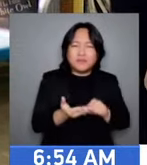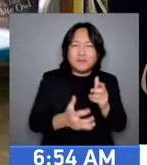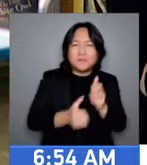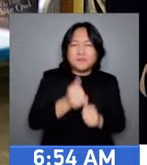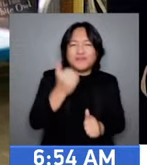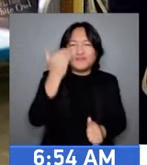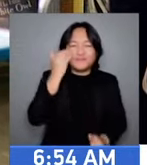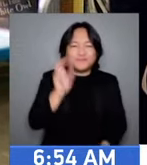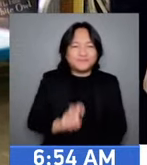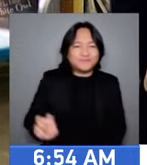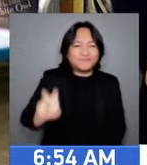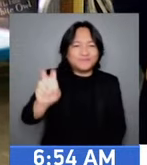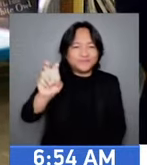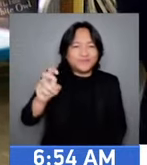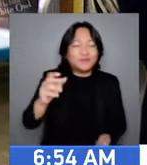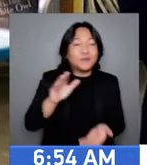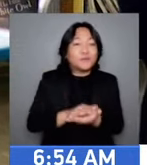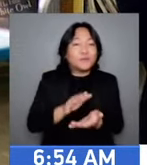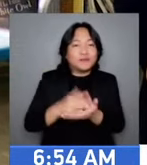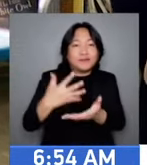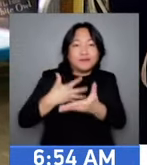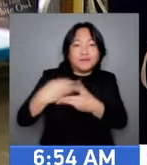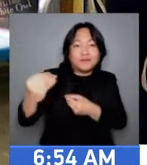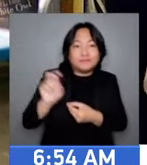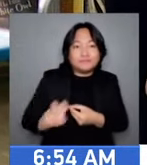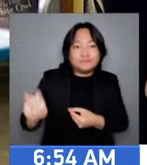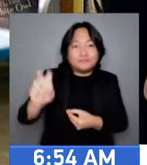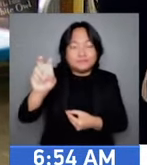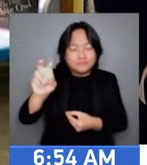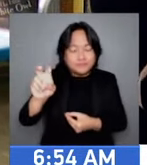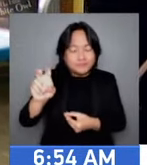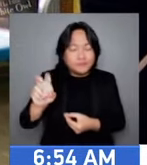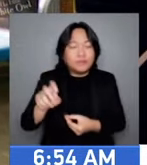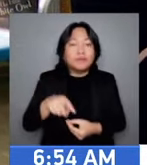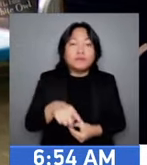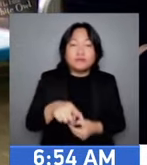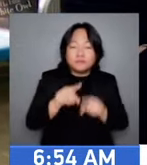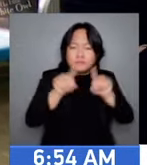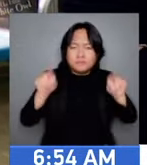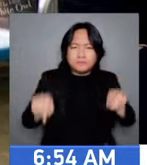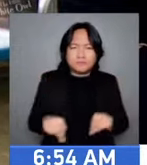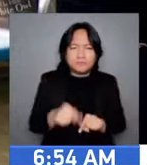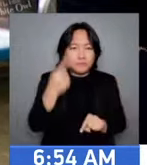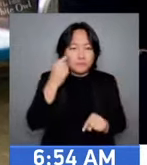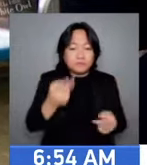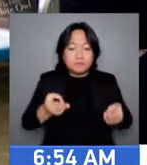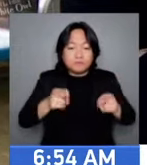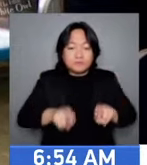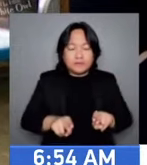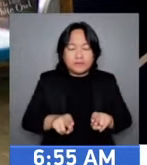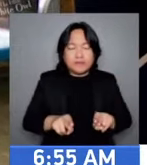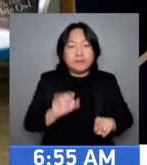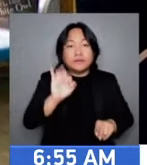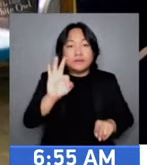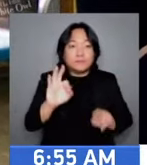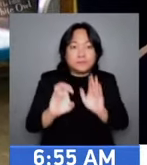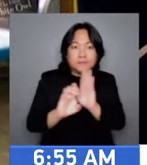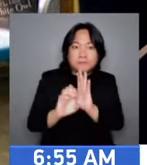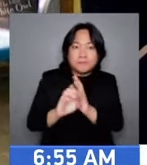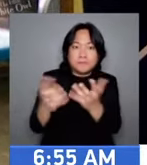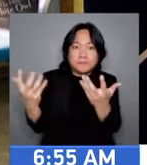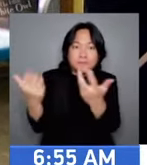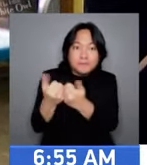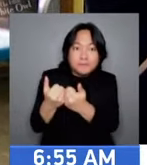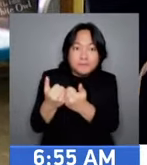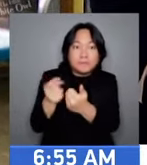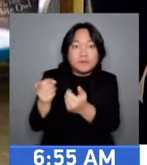walang pananagutan ng paaralan in case na magkaroon ng aksidente. Ibig sabihin na usually, hindi na kayo pwede mag-file ng kaso